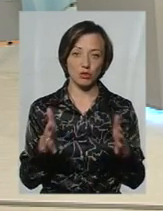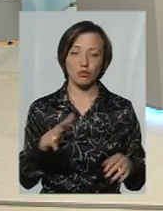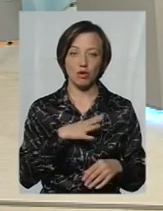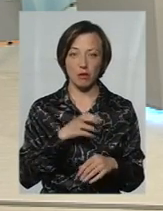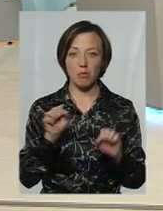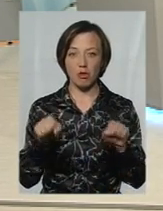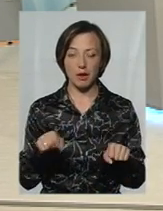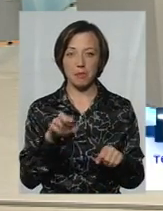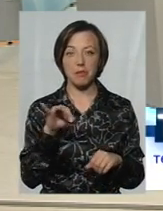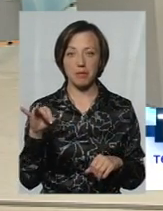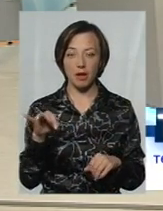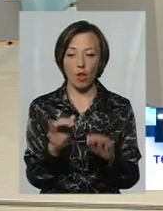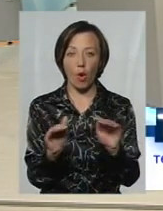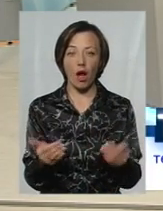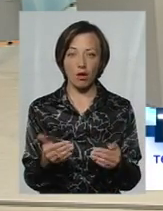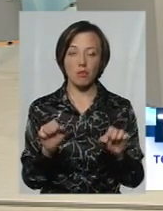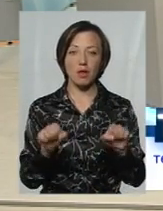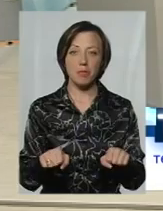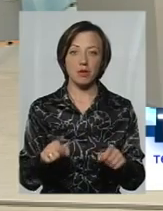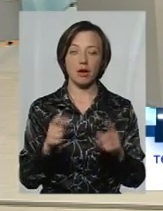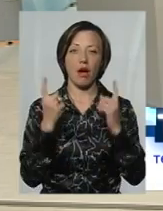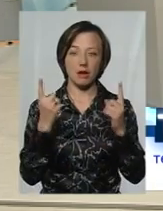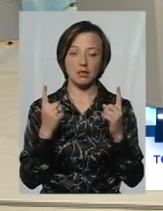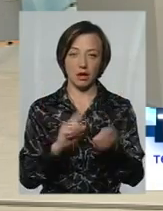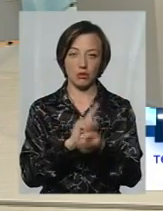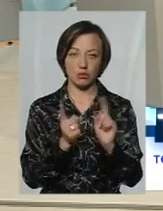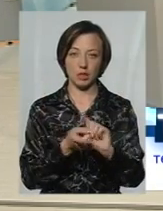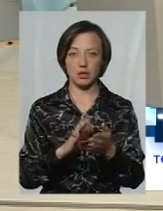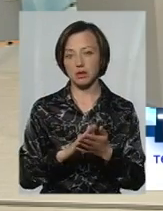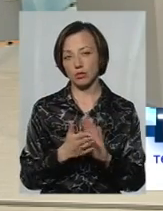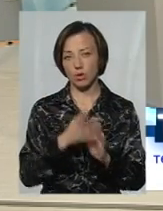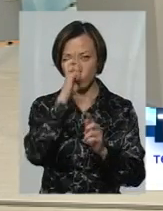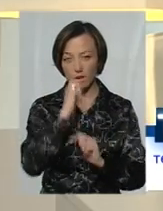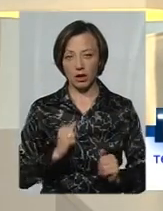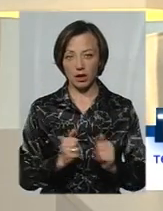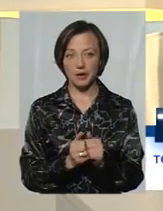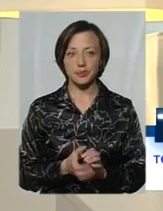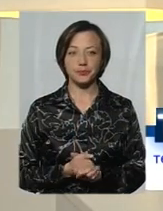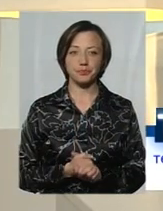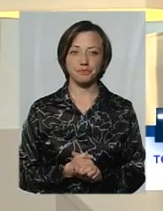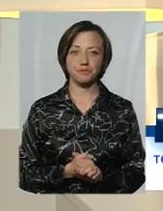тоді б ми могли не тільки локально, ми могли б кардинально змінити ситуацію в країні.